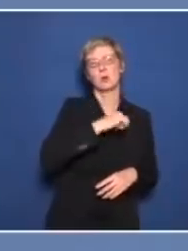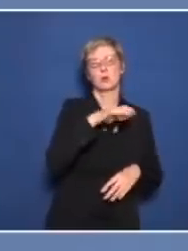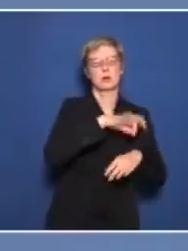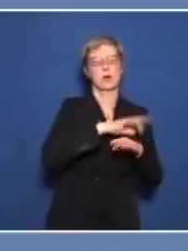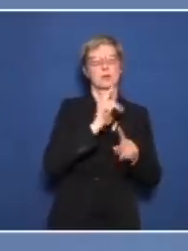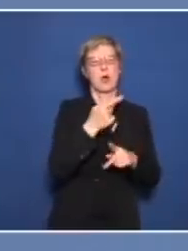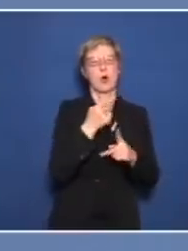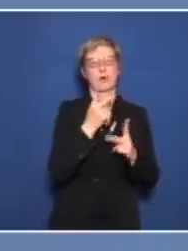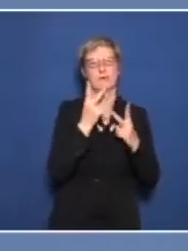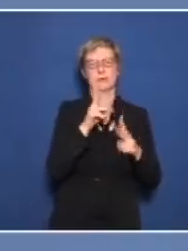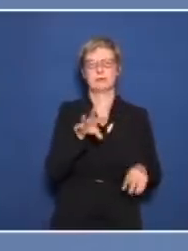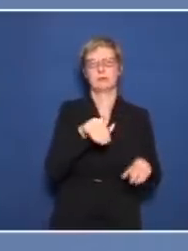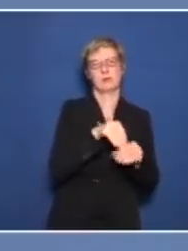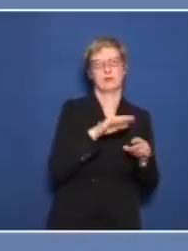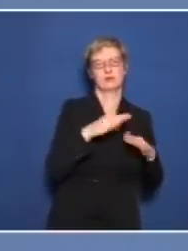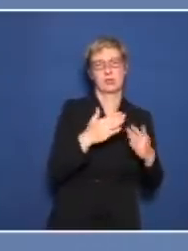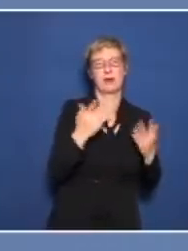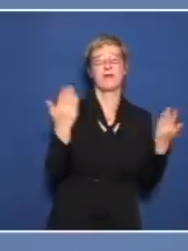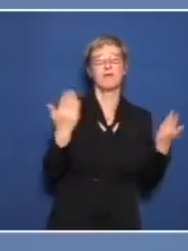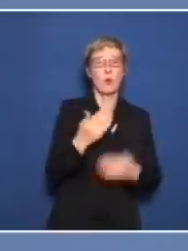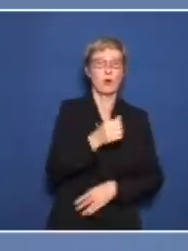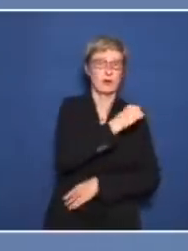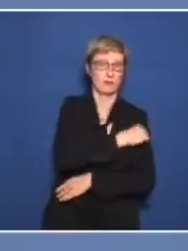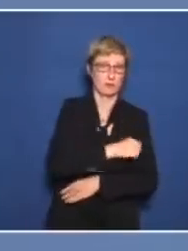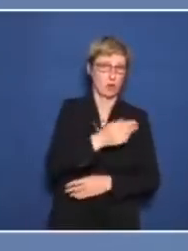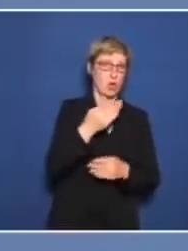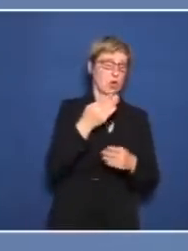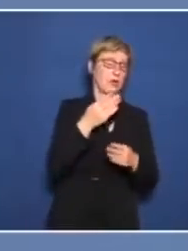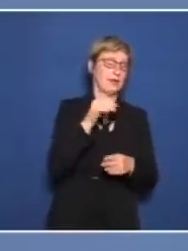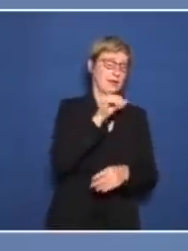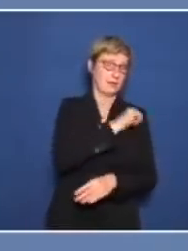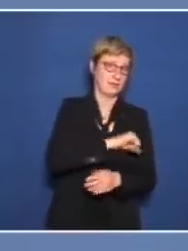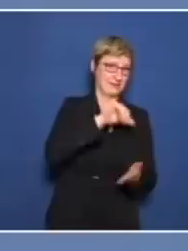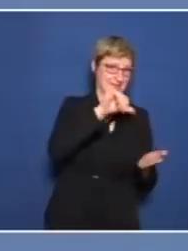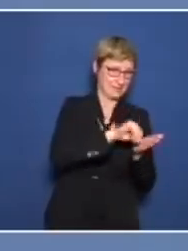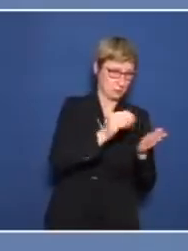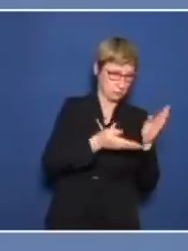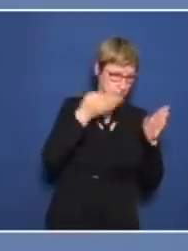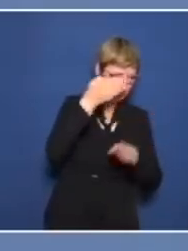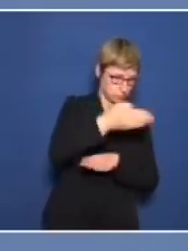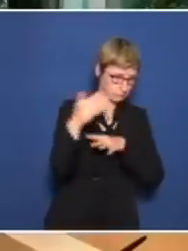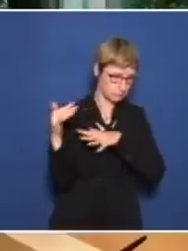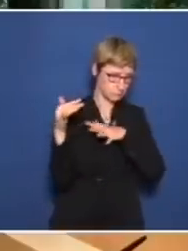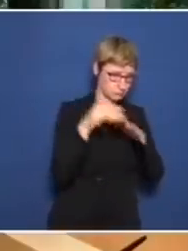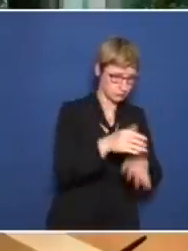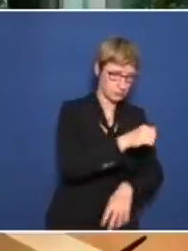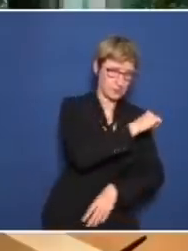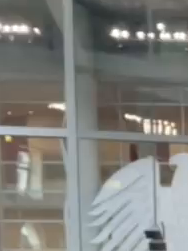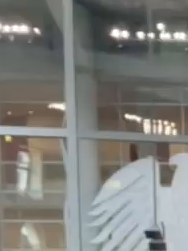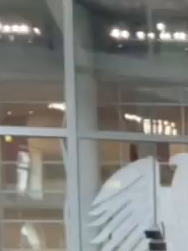Aber wie gesagt, ob das in Impfzentren stattfindet oder in den Schulen, das ist dann am Ende die Organisationsfrage der Länder.